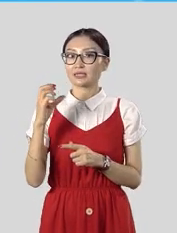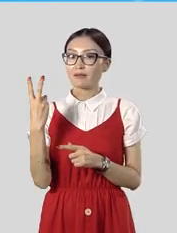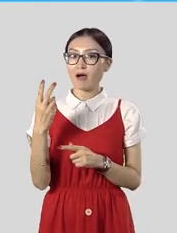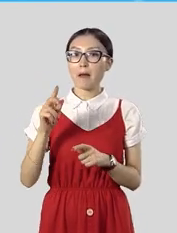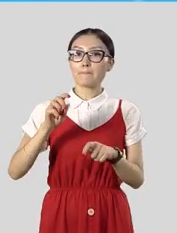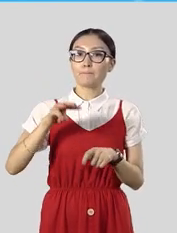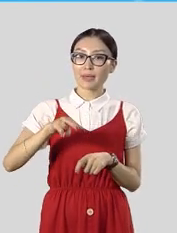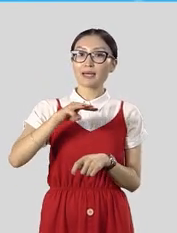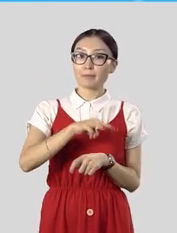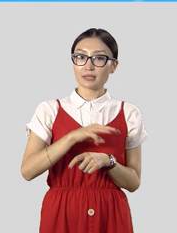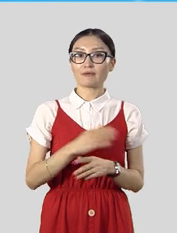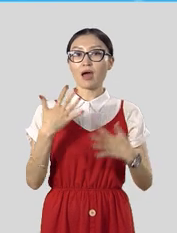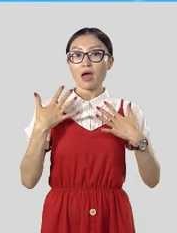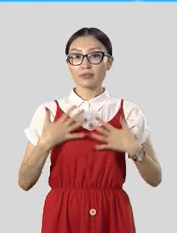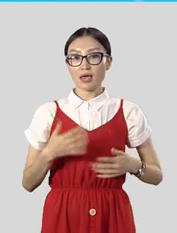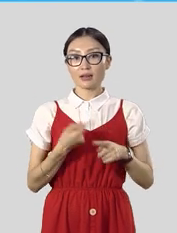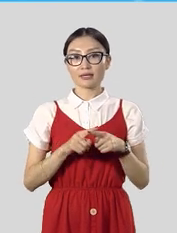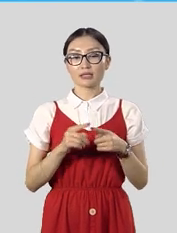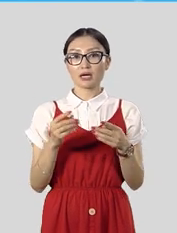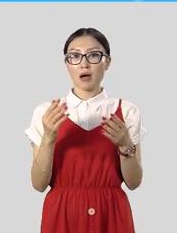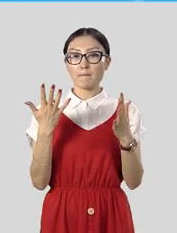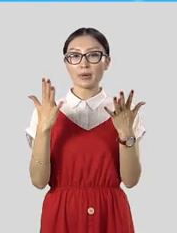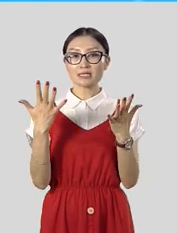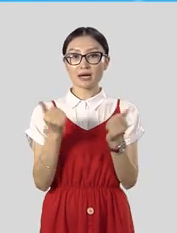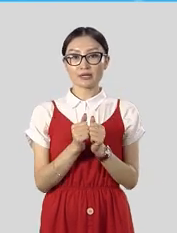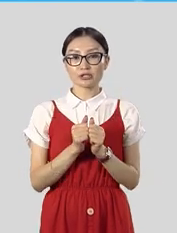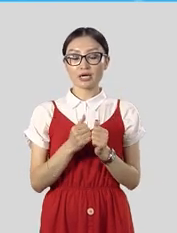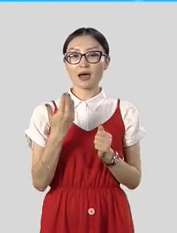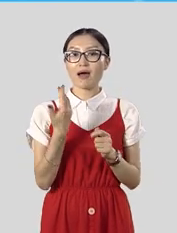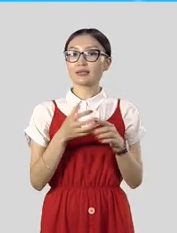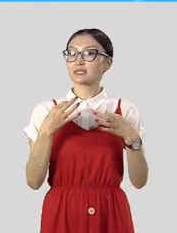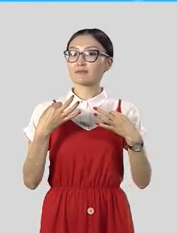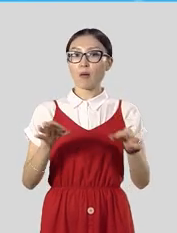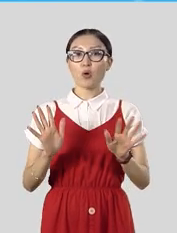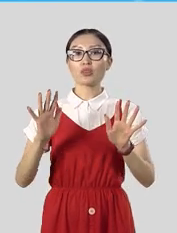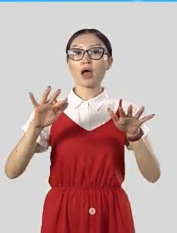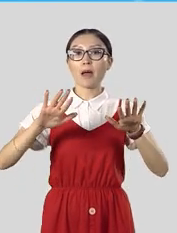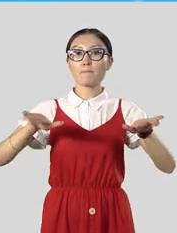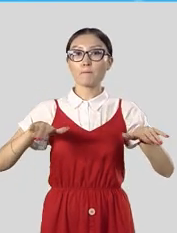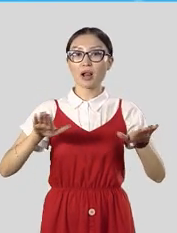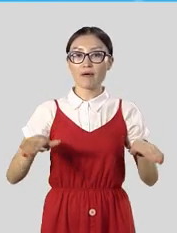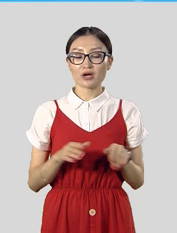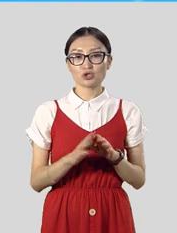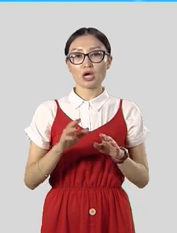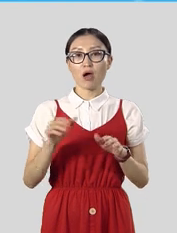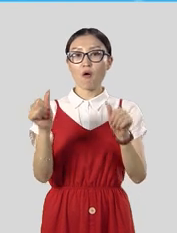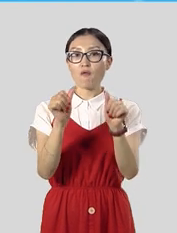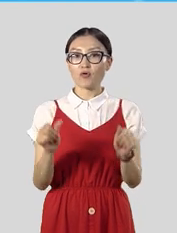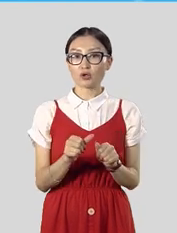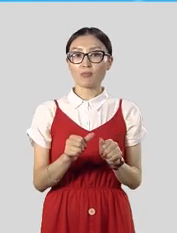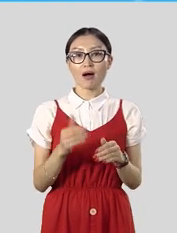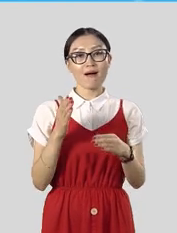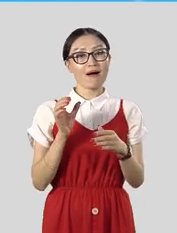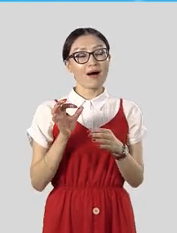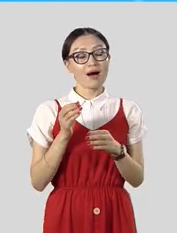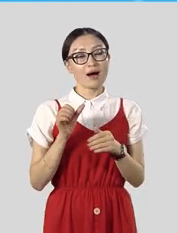мм. Тело этих медуз прозрачное. Медуза – это свободно плавающая форма, является